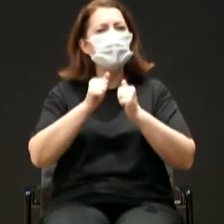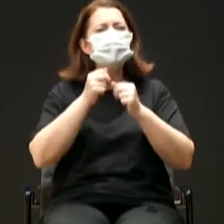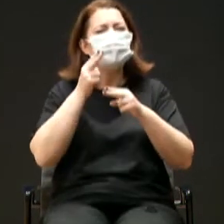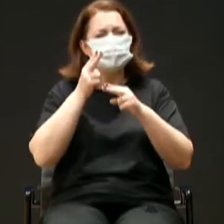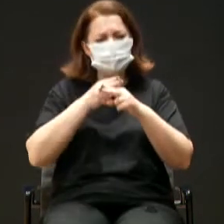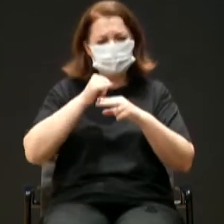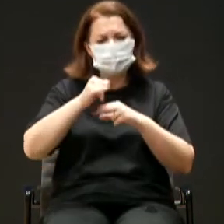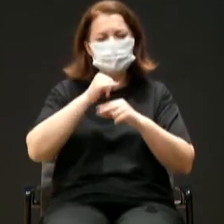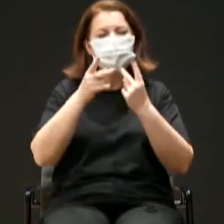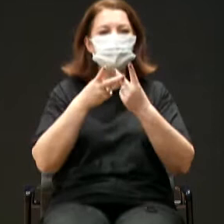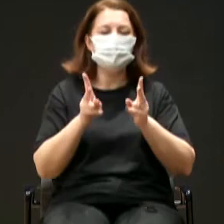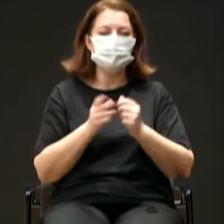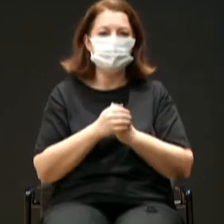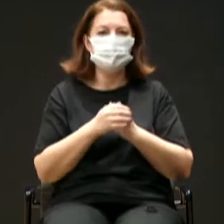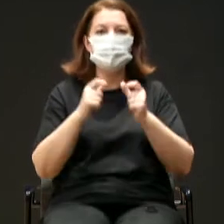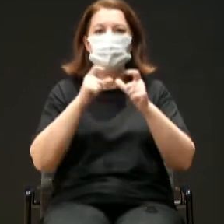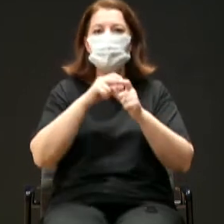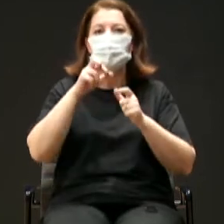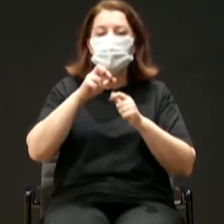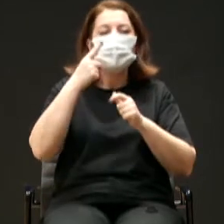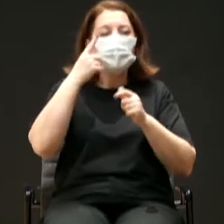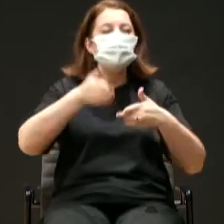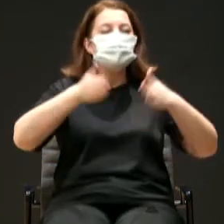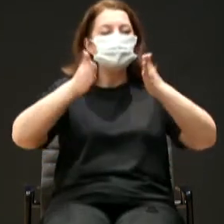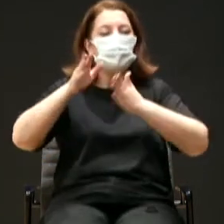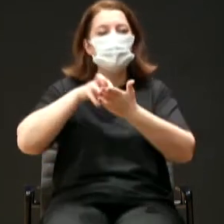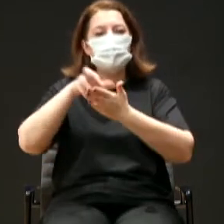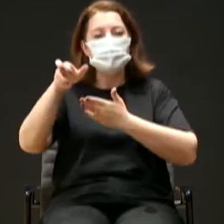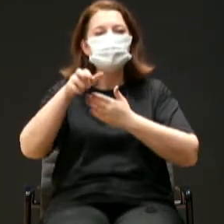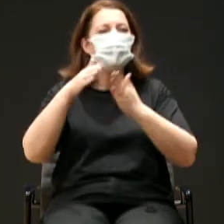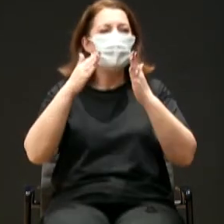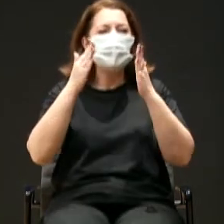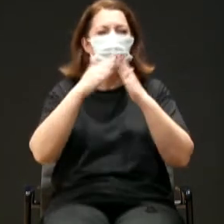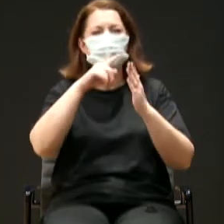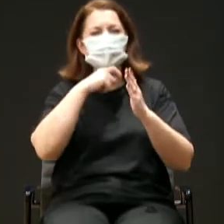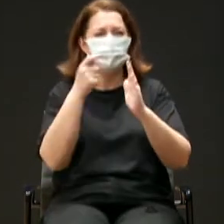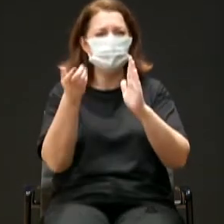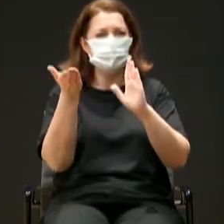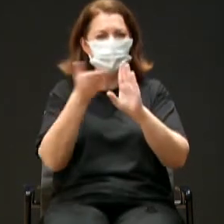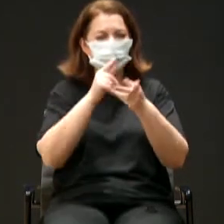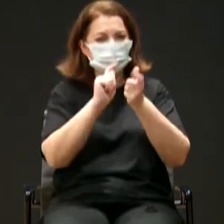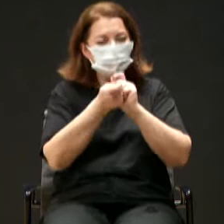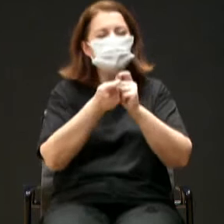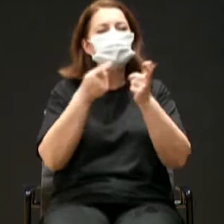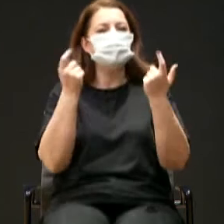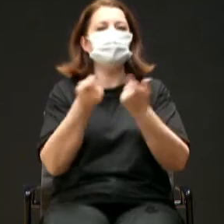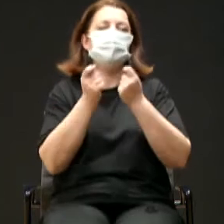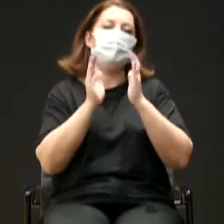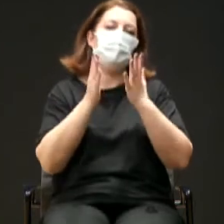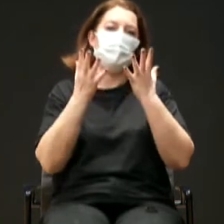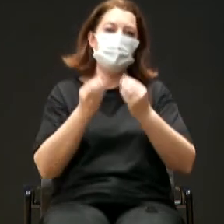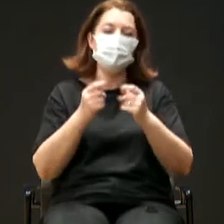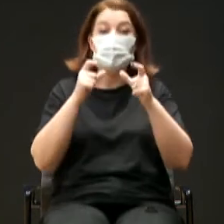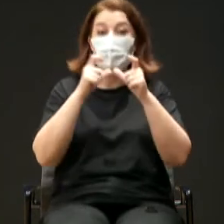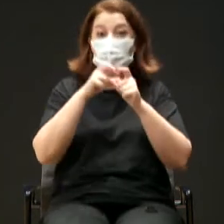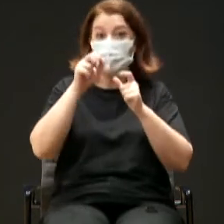kullanıma açacağız. Gürpınar Siteler bölgesinde kentsel dönüşüm çalışmaları hummalı bir şekilde devam etmektedir.